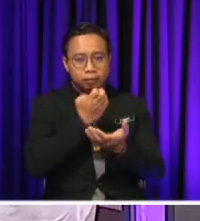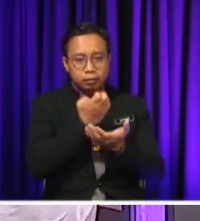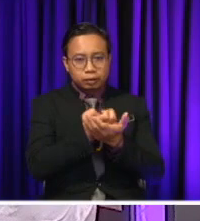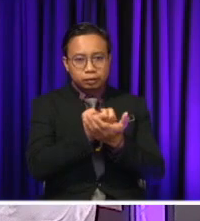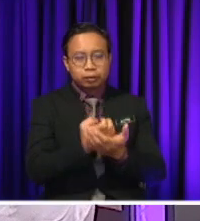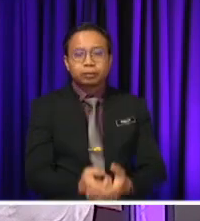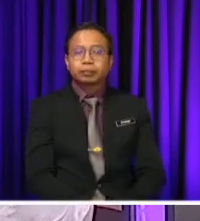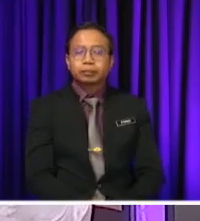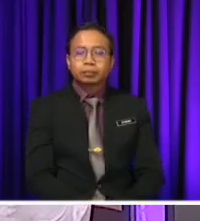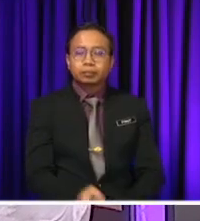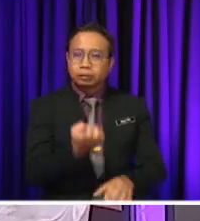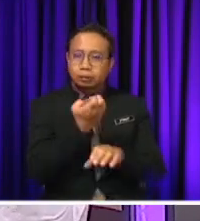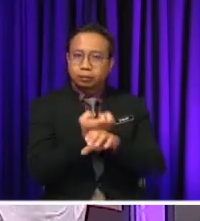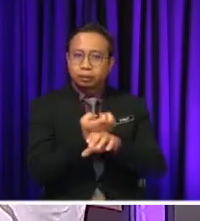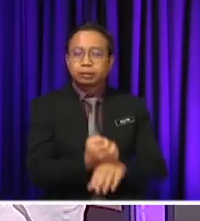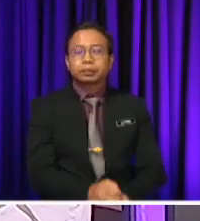depan depan depan